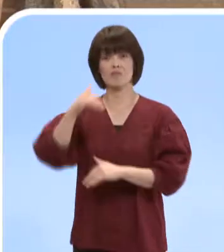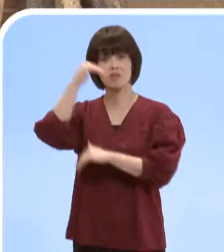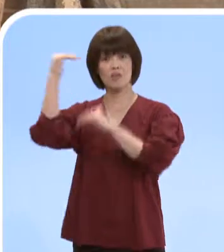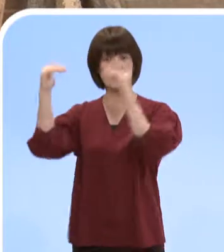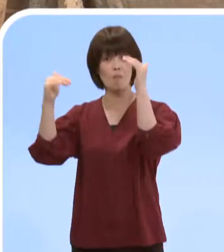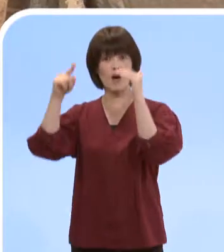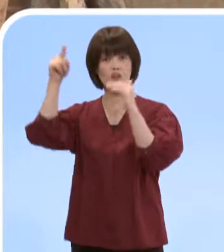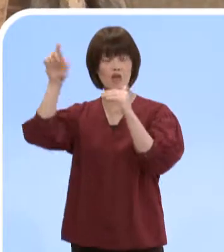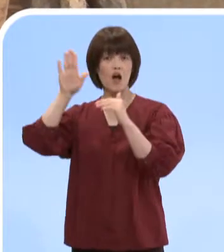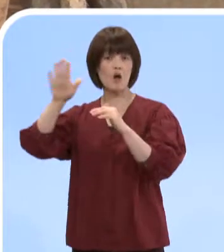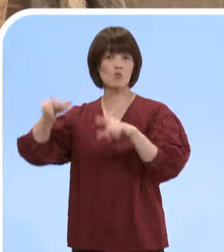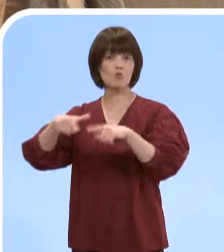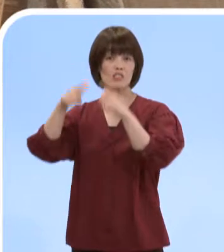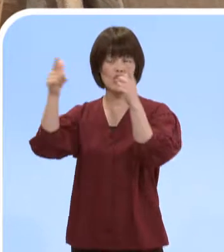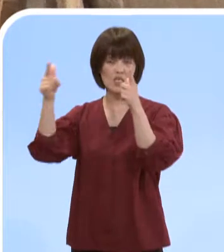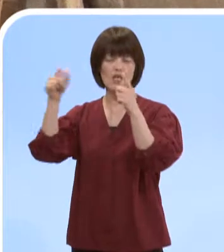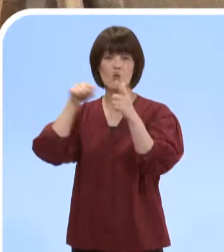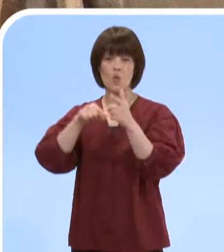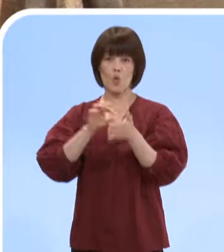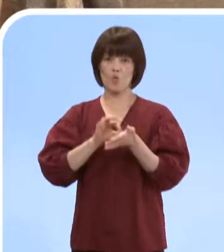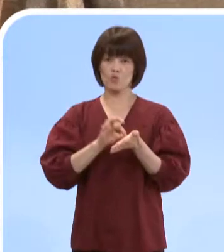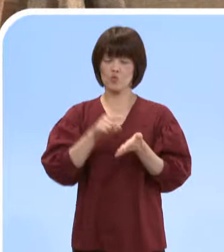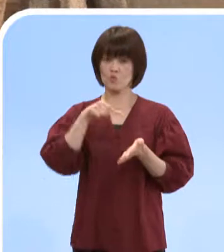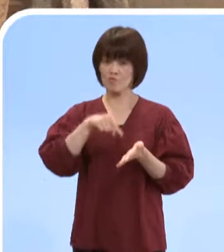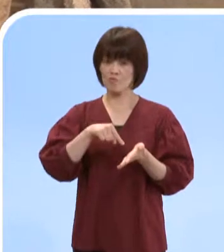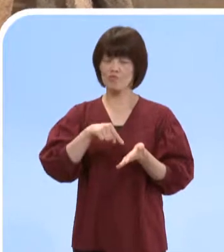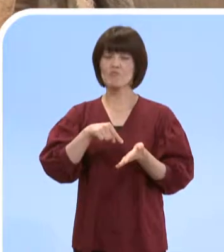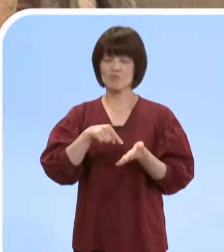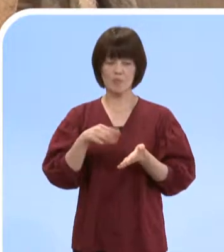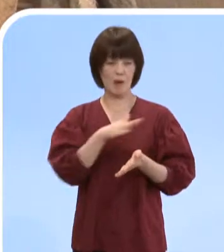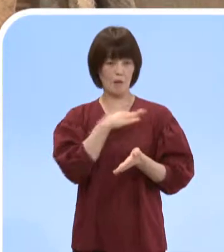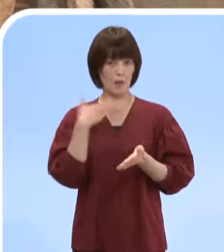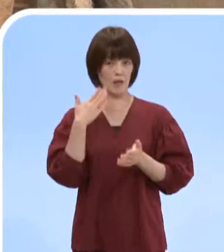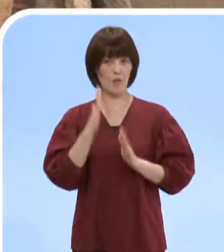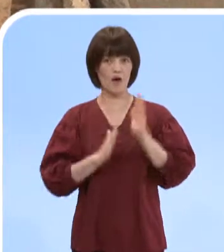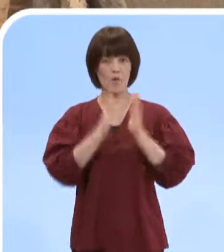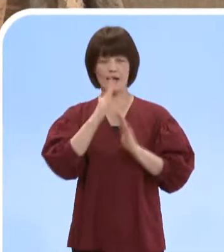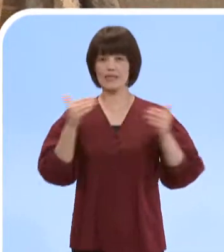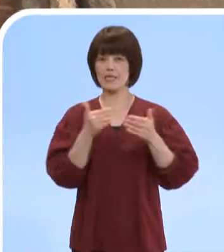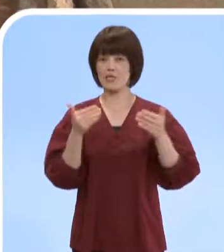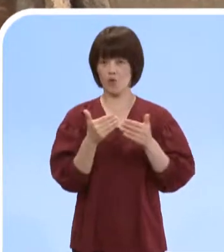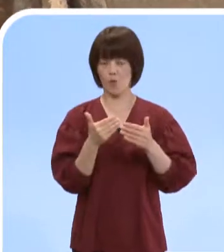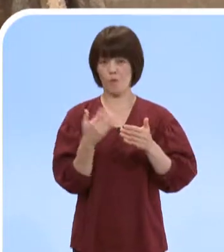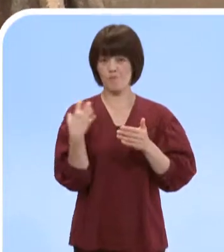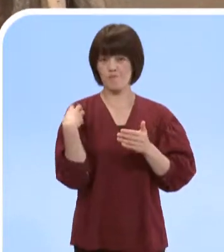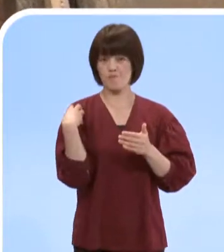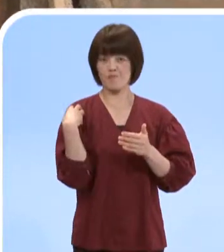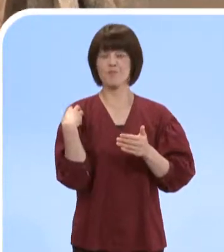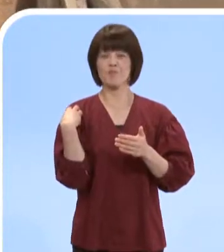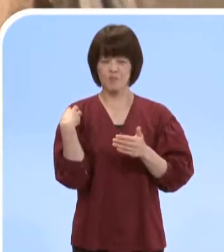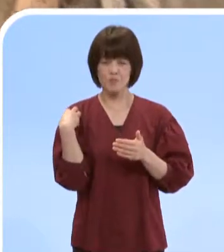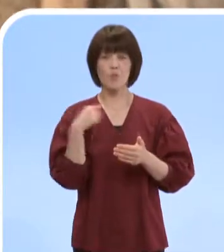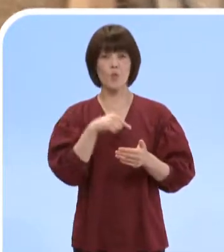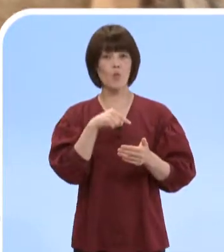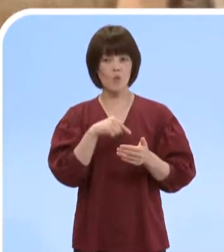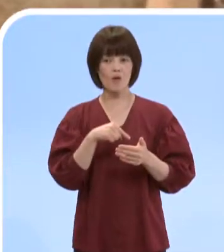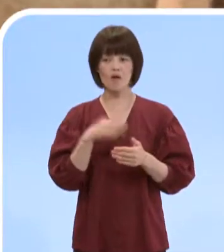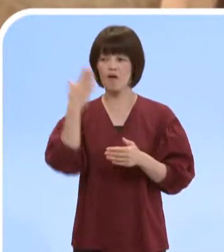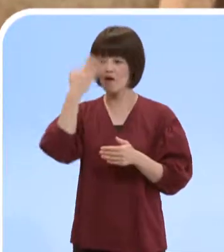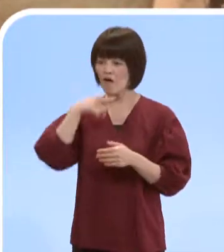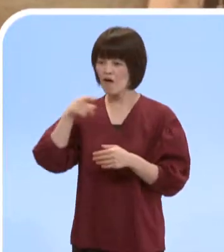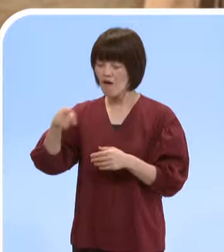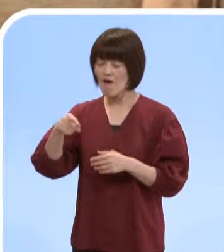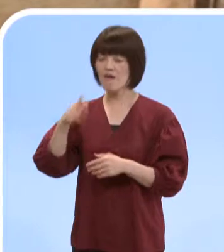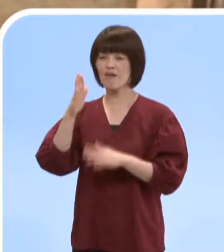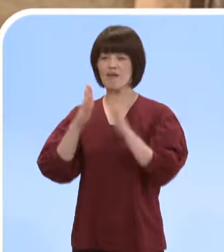使ってもらって私たち その林業として、こうみんながもうこれを林業やりたいわ、林